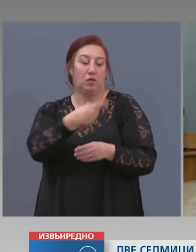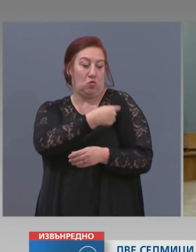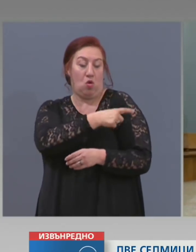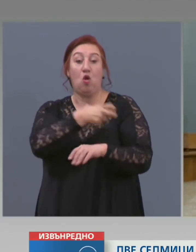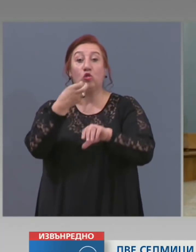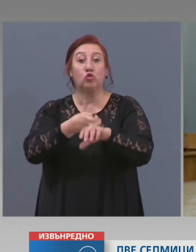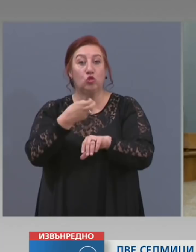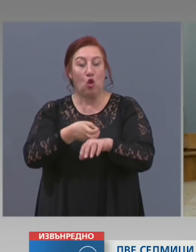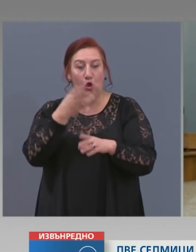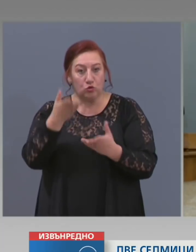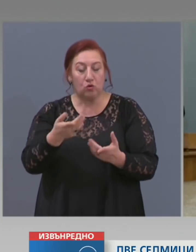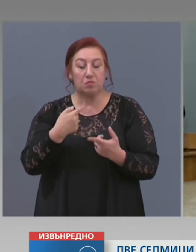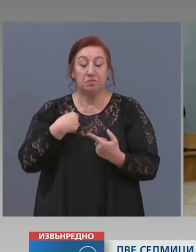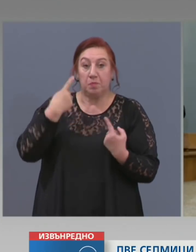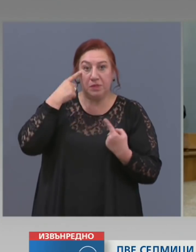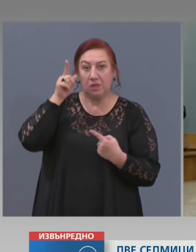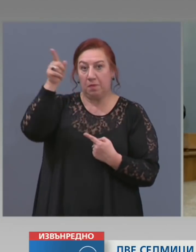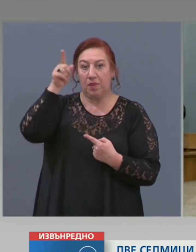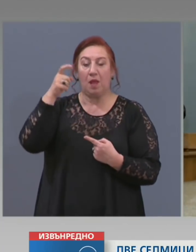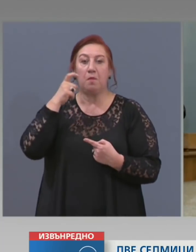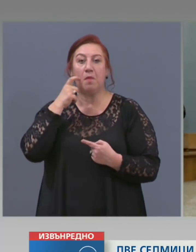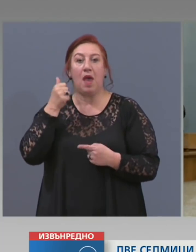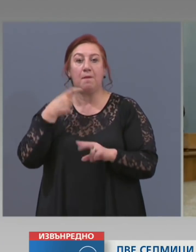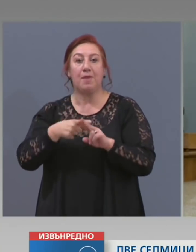има достатъчно медицински персонал?